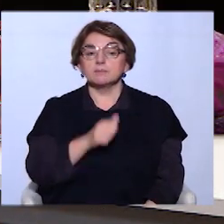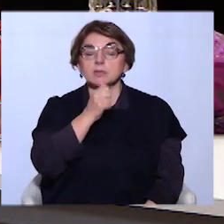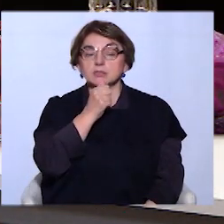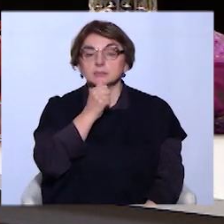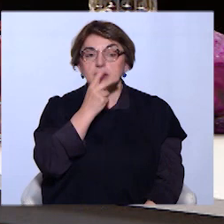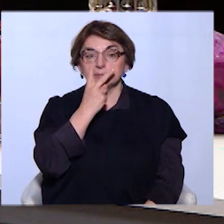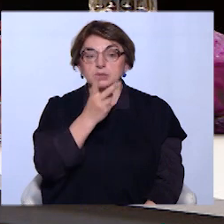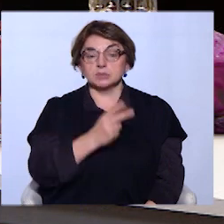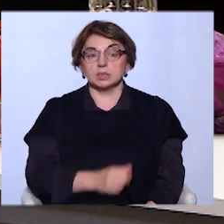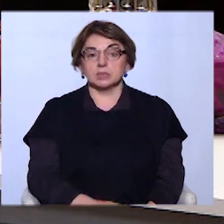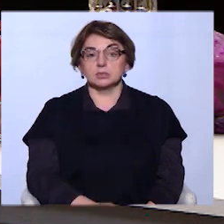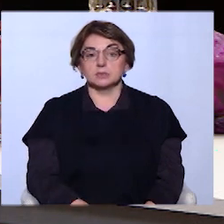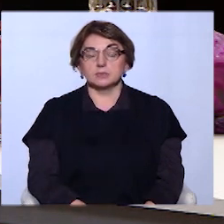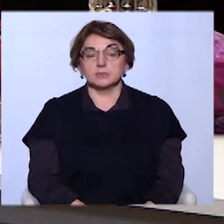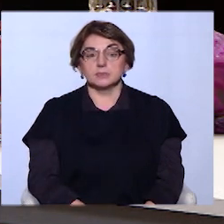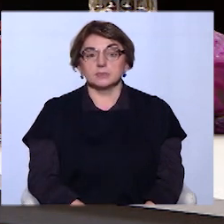ექსპერიმენტში.